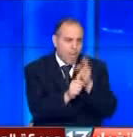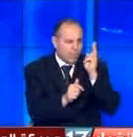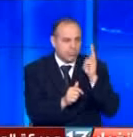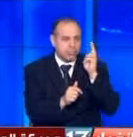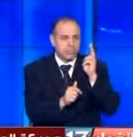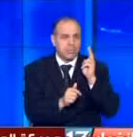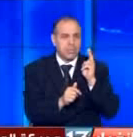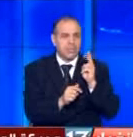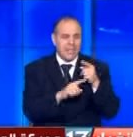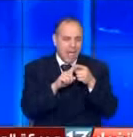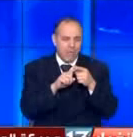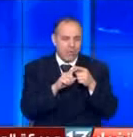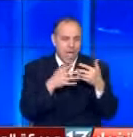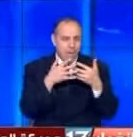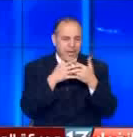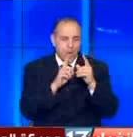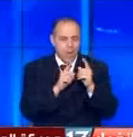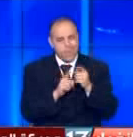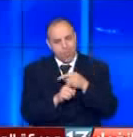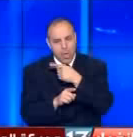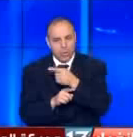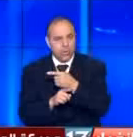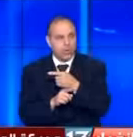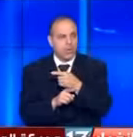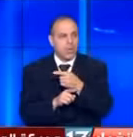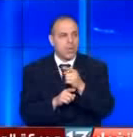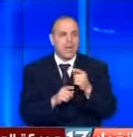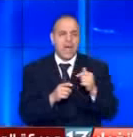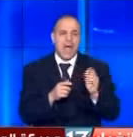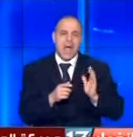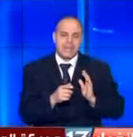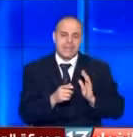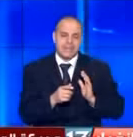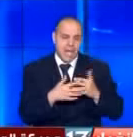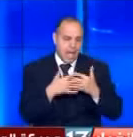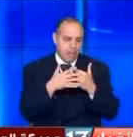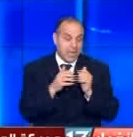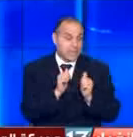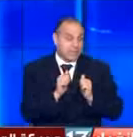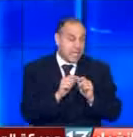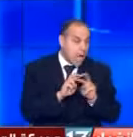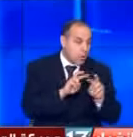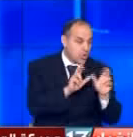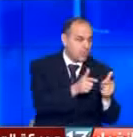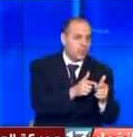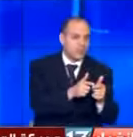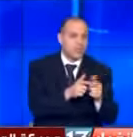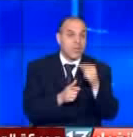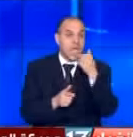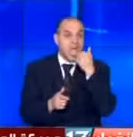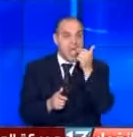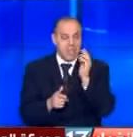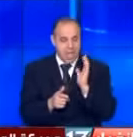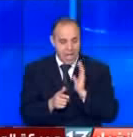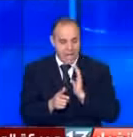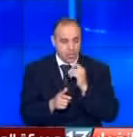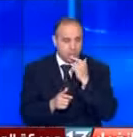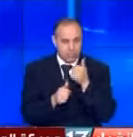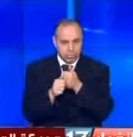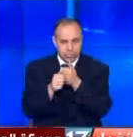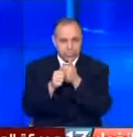كبيرا من المجازر التي ارتكبت على يد التنظيم الإرهابي، ولم تشر القوات في بيانها إن كانت قد وجدت أي شخص كان محتجزا